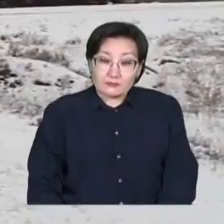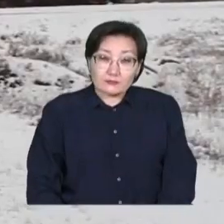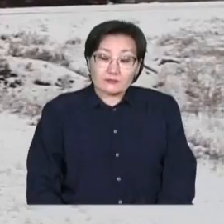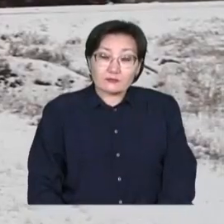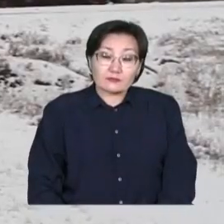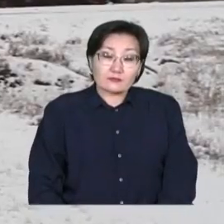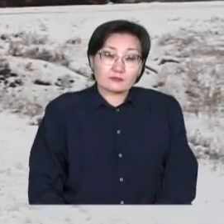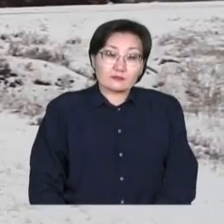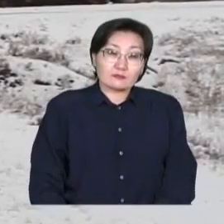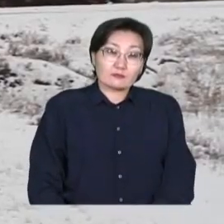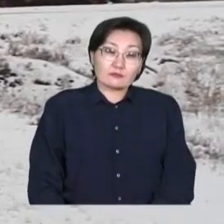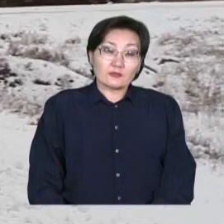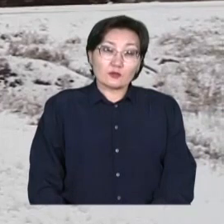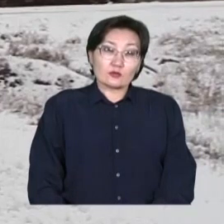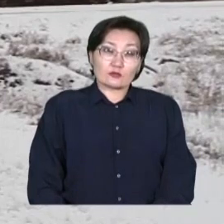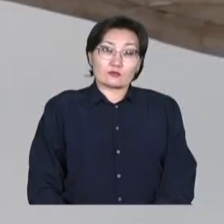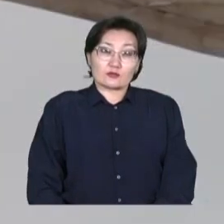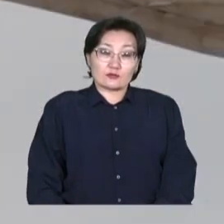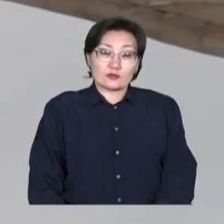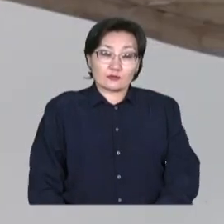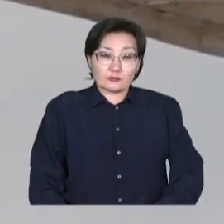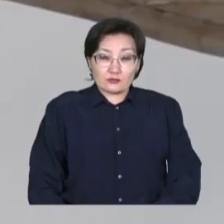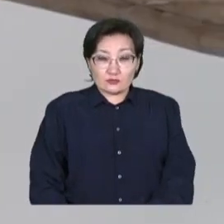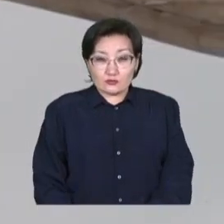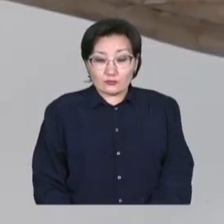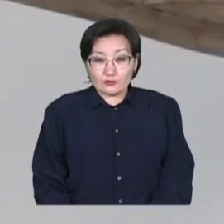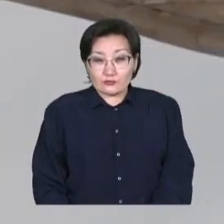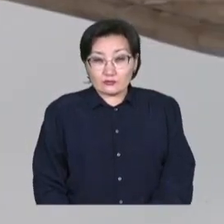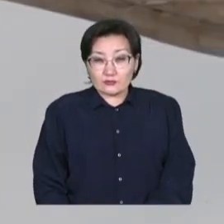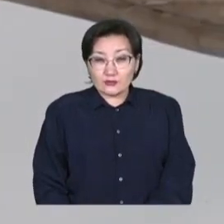Алтынгүл Төлегенова, Наргиз Жанабекова, Алматы телеарнасы, Ұлытау облысынан.